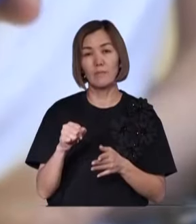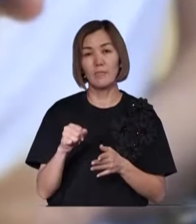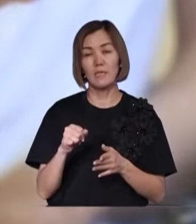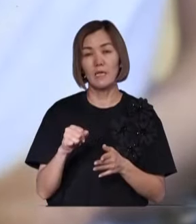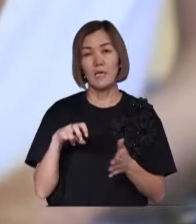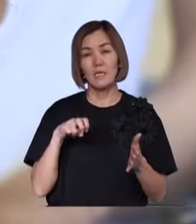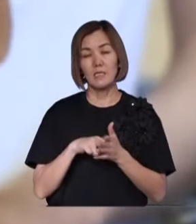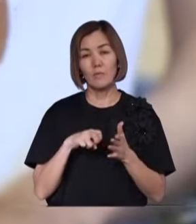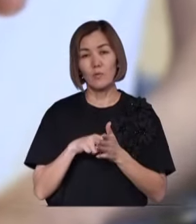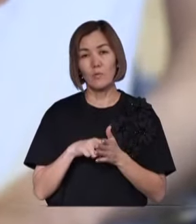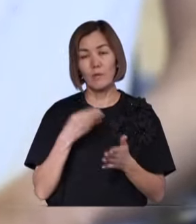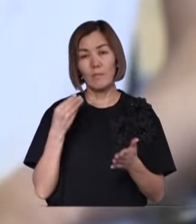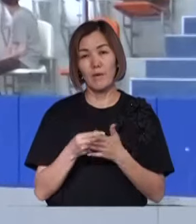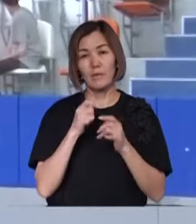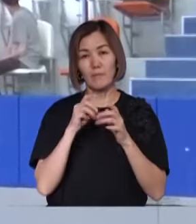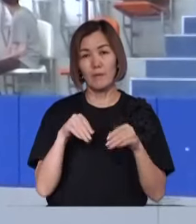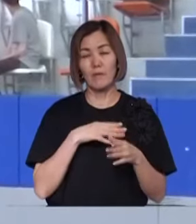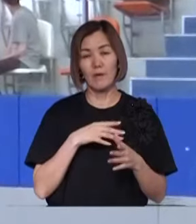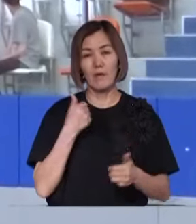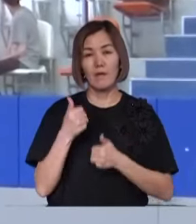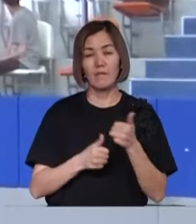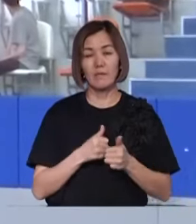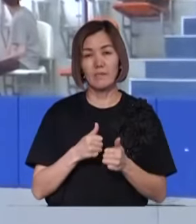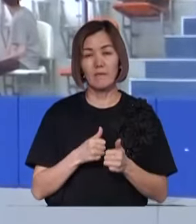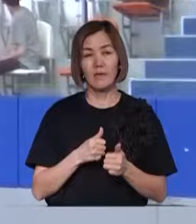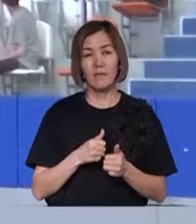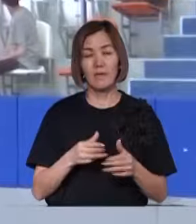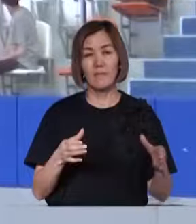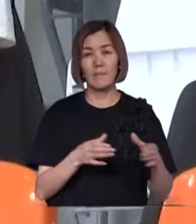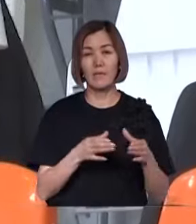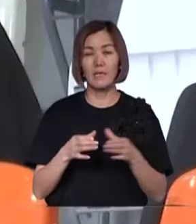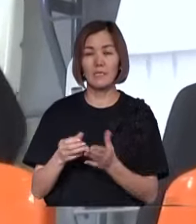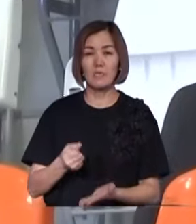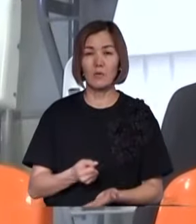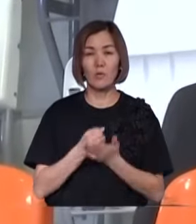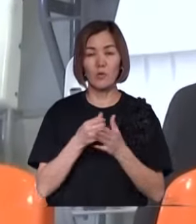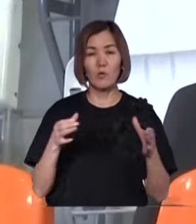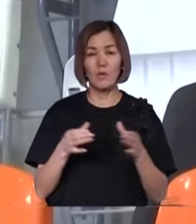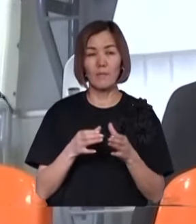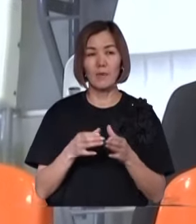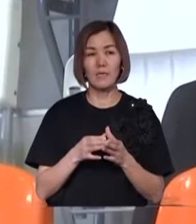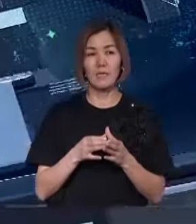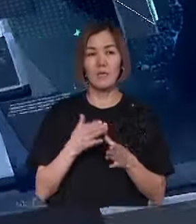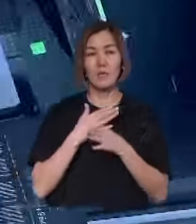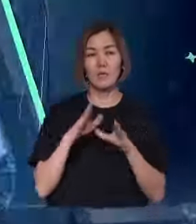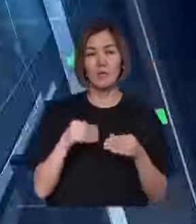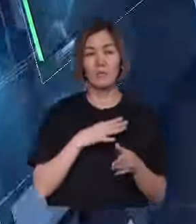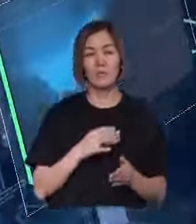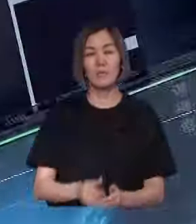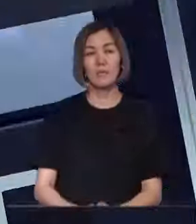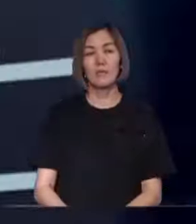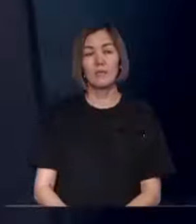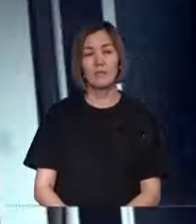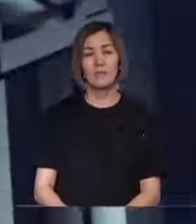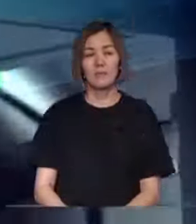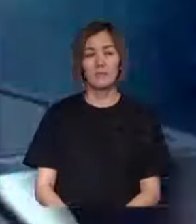бағалы сыйлықтармен марапатталды. Айта кету керек, фестивальға өңірдегі бірлестіктер қолдау көрсетіп, компания өкілдері демеушілік етті.